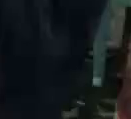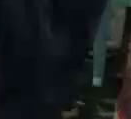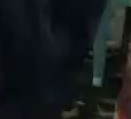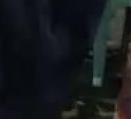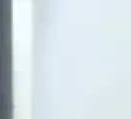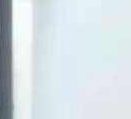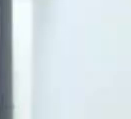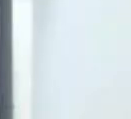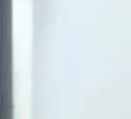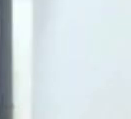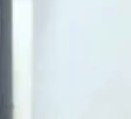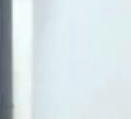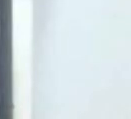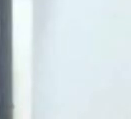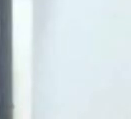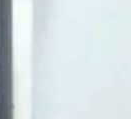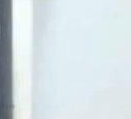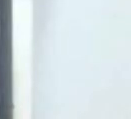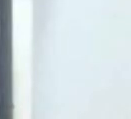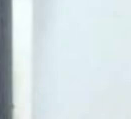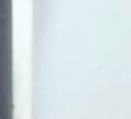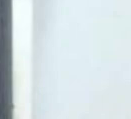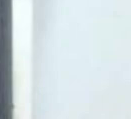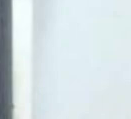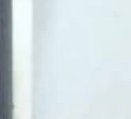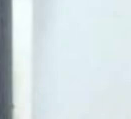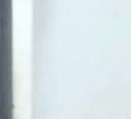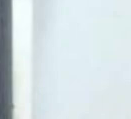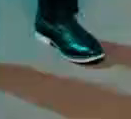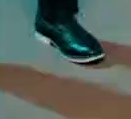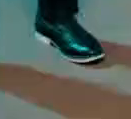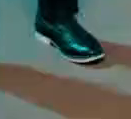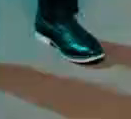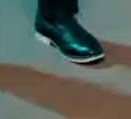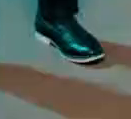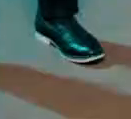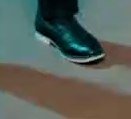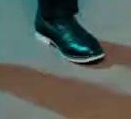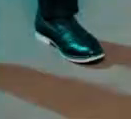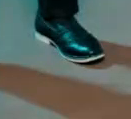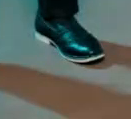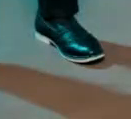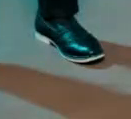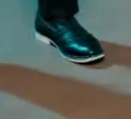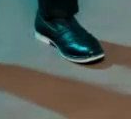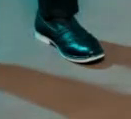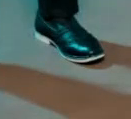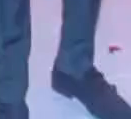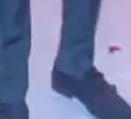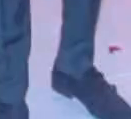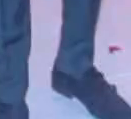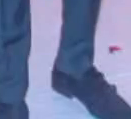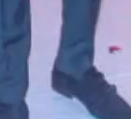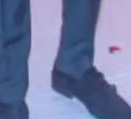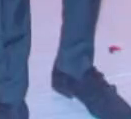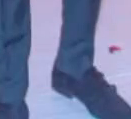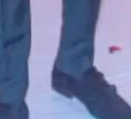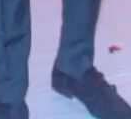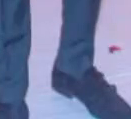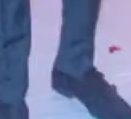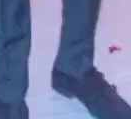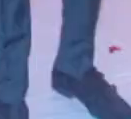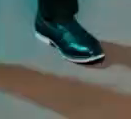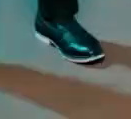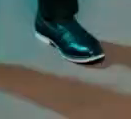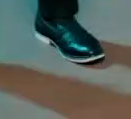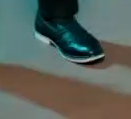0629291622. Tambua, huduma zetu ni popote ndani ya Tanzania. Wewe leta vipimo vyako, utashonewa nguo yako. Buff Design,